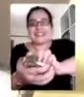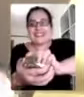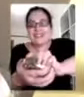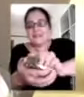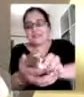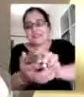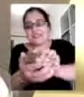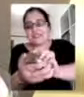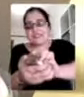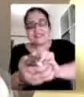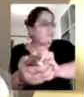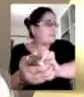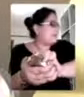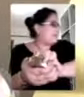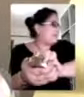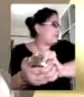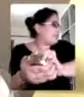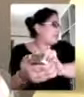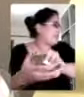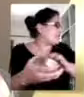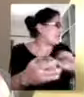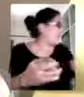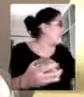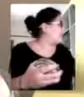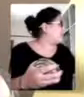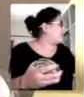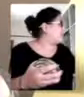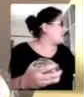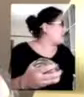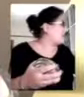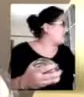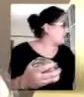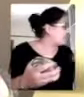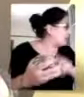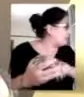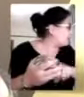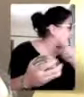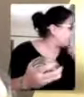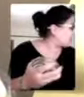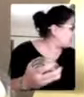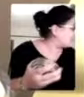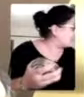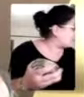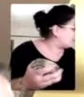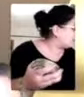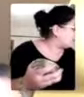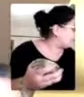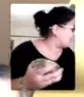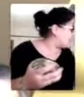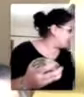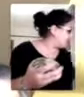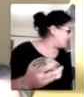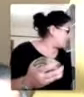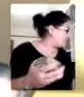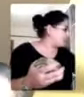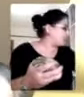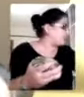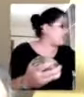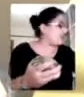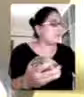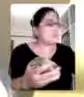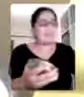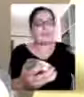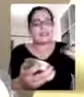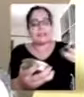kalmadı zaten. Bir Royal Yacht'le bakacağız ama tabii ben bunu açmayı unuttum. Çeviriyorum boş yere